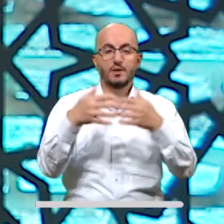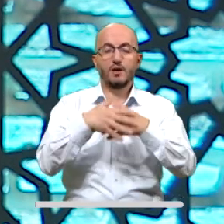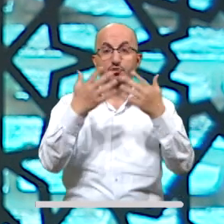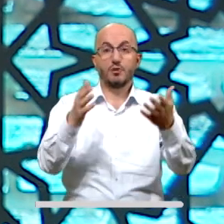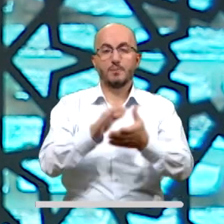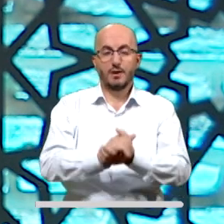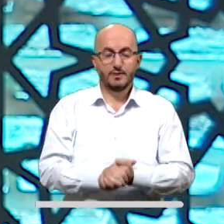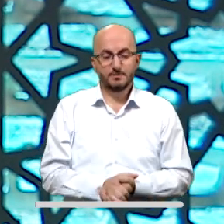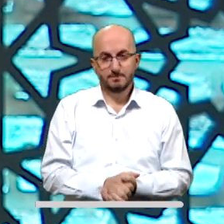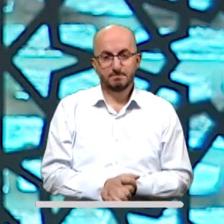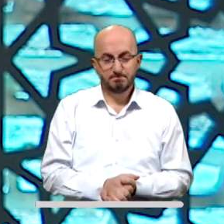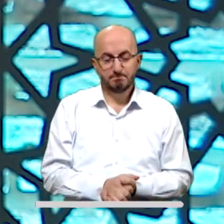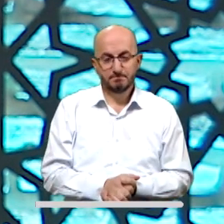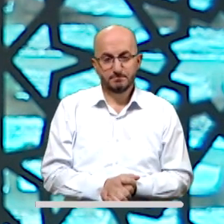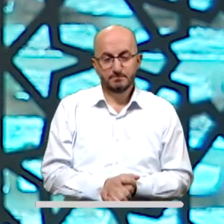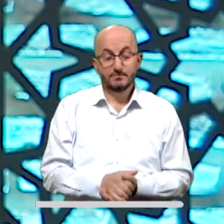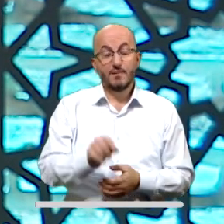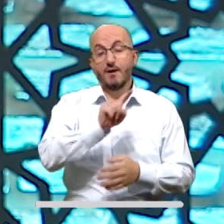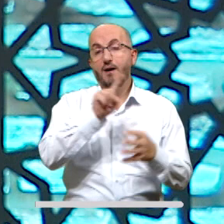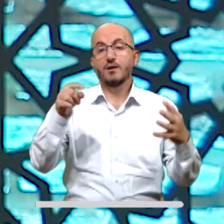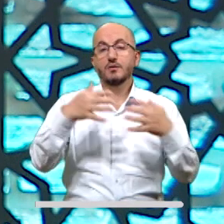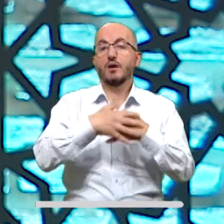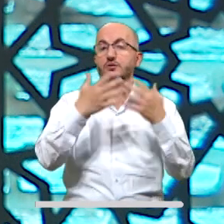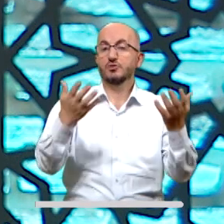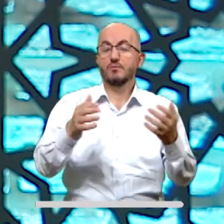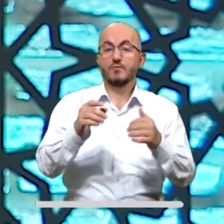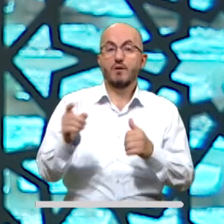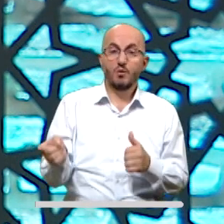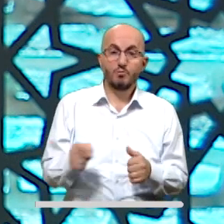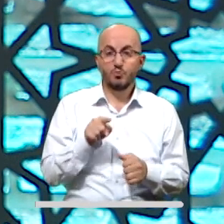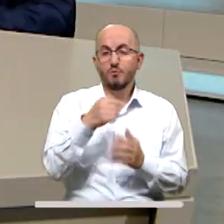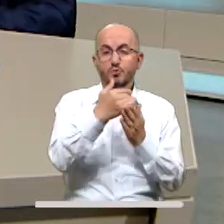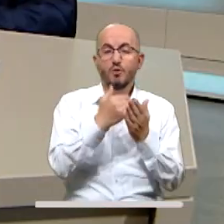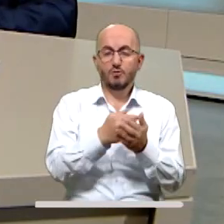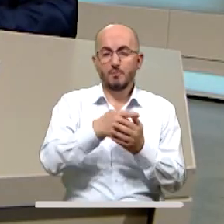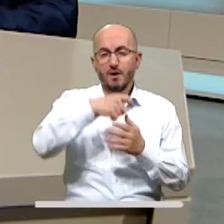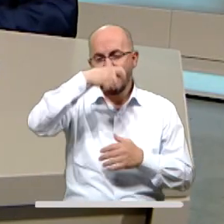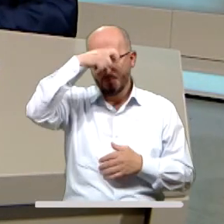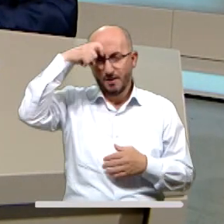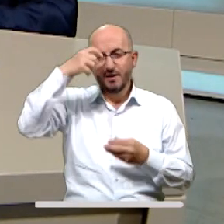Hayırlı akşamlar Yusuf Bey. Hayırlı akşamlar. Öncelikle bu programa emeği geçenlere